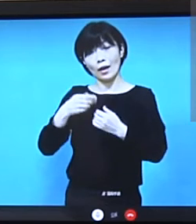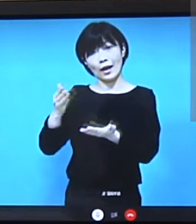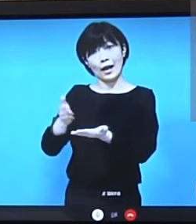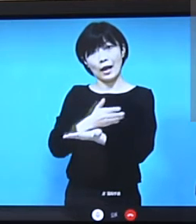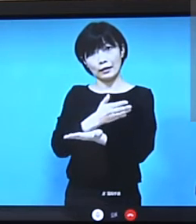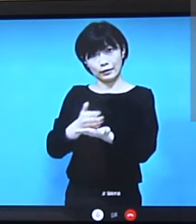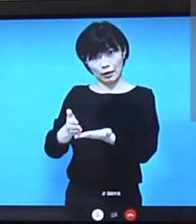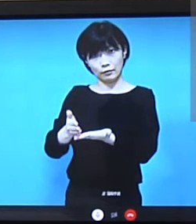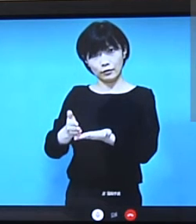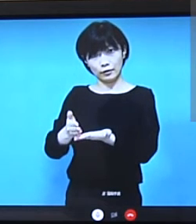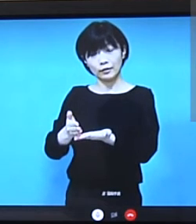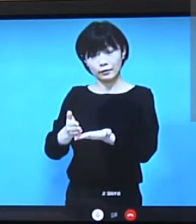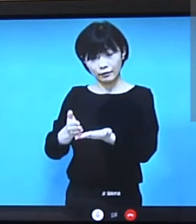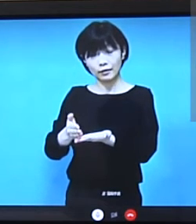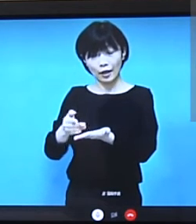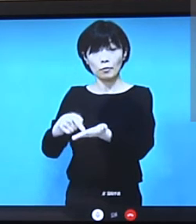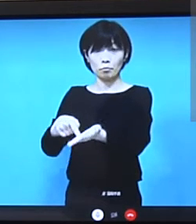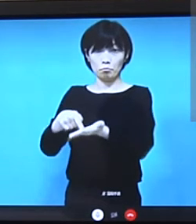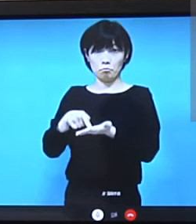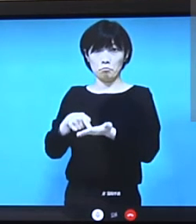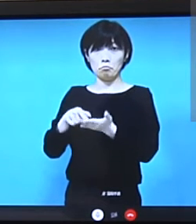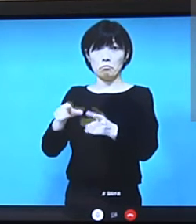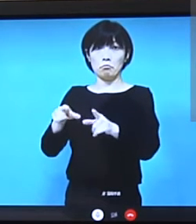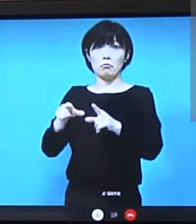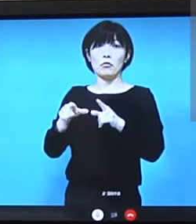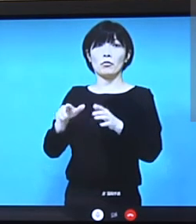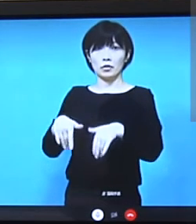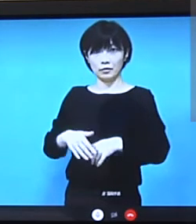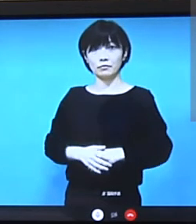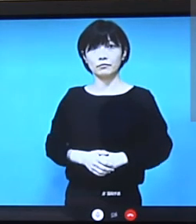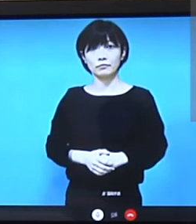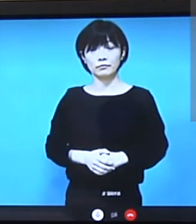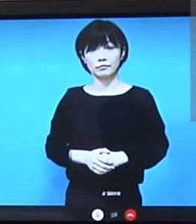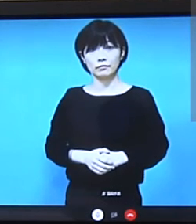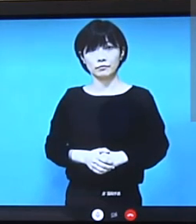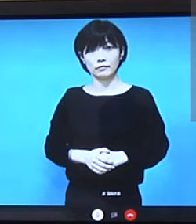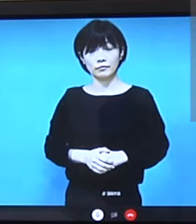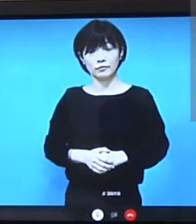、要因というのはですね、